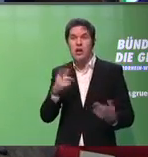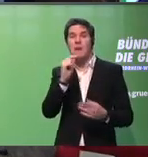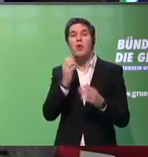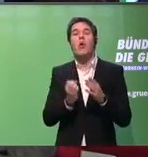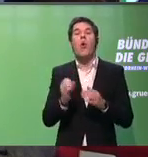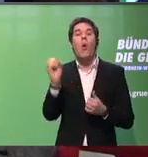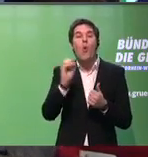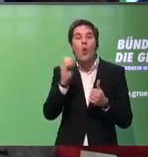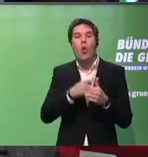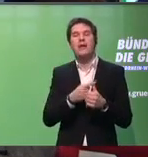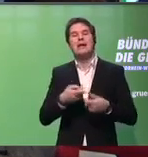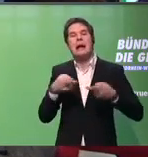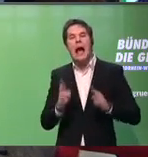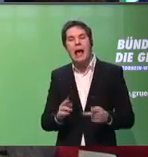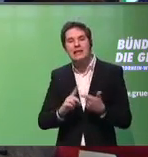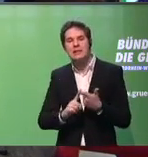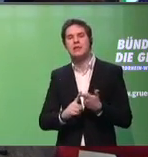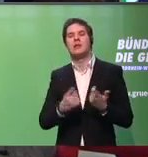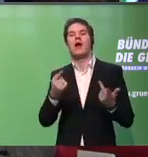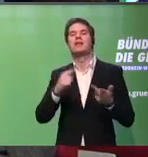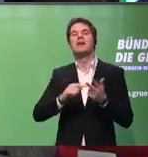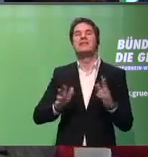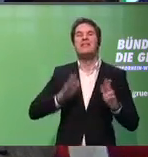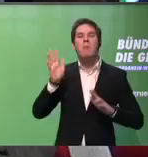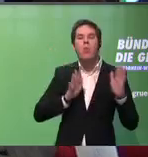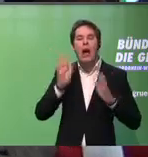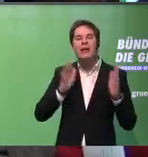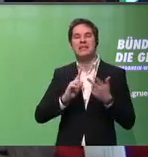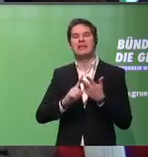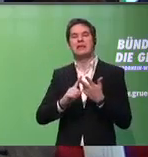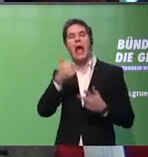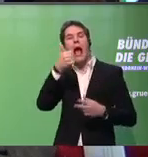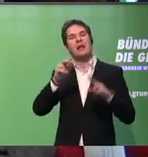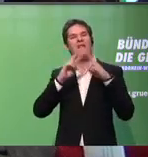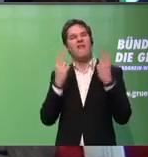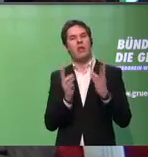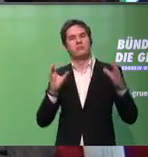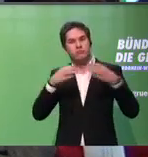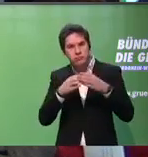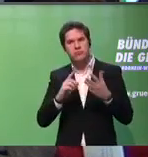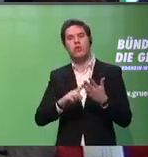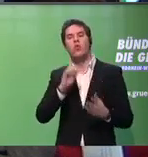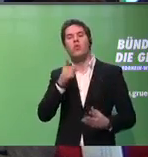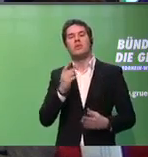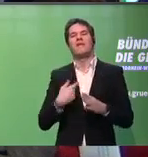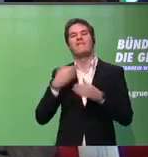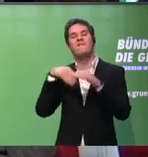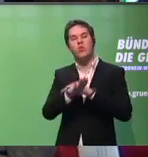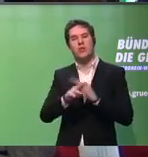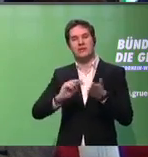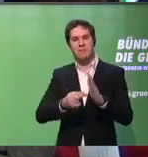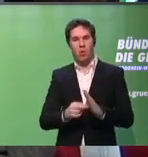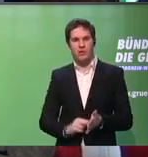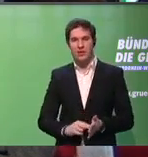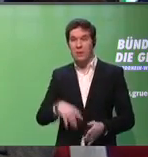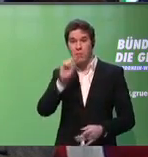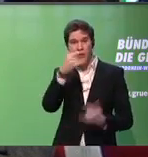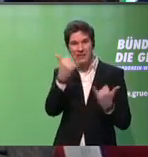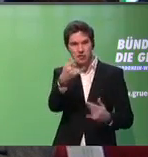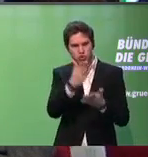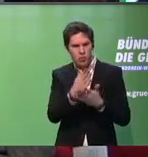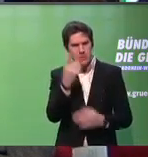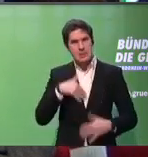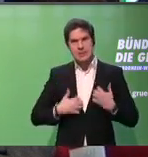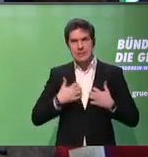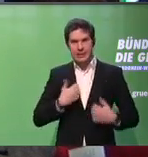Ökologie, Gerechtigkeit, Demokratie, eine Welt und Flüchtlingspolitik. Die Fragen könnt ihr jetzt schon stellen und abgeben,